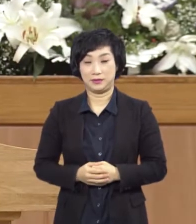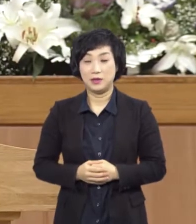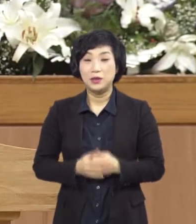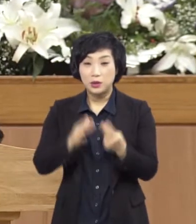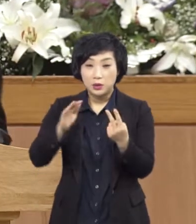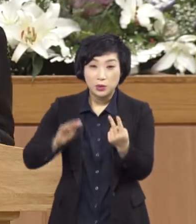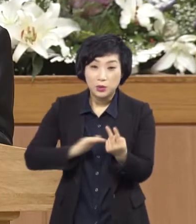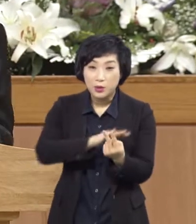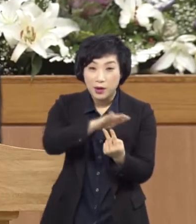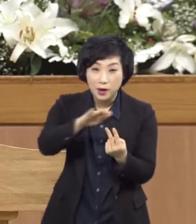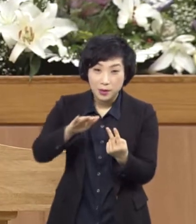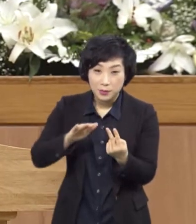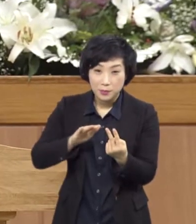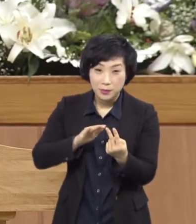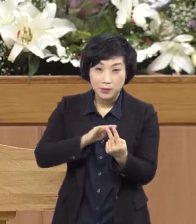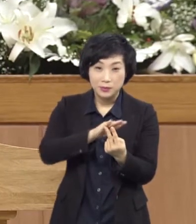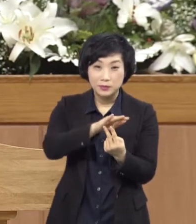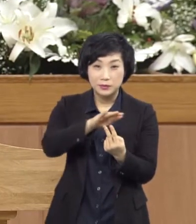요한 복음